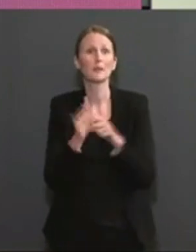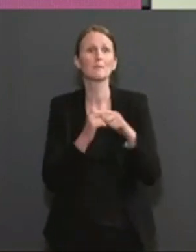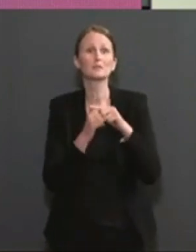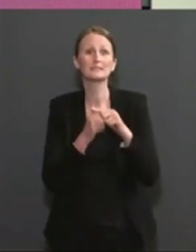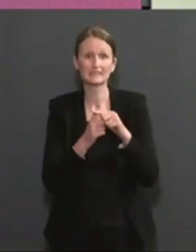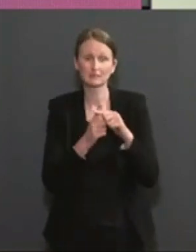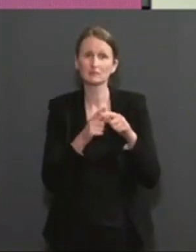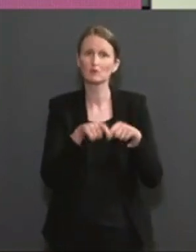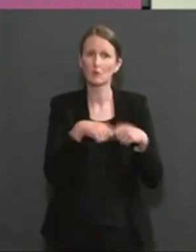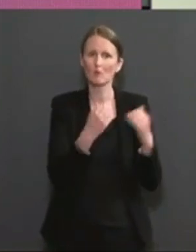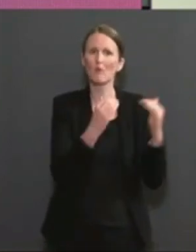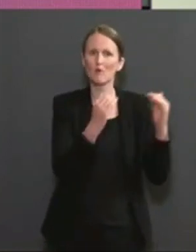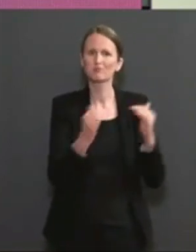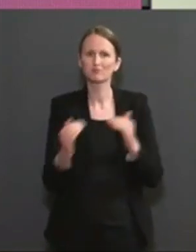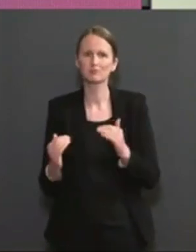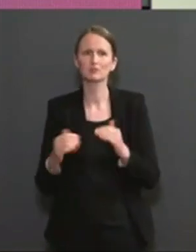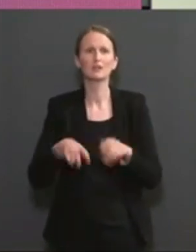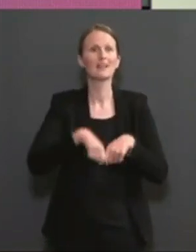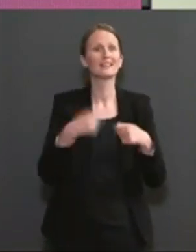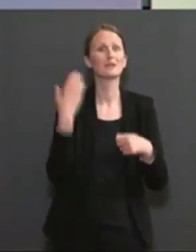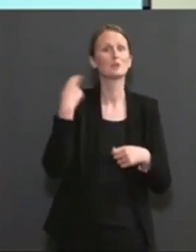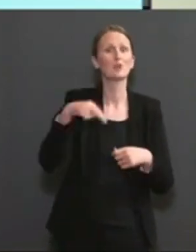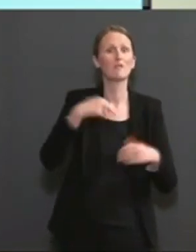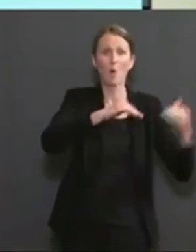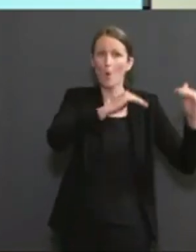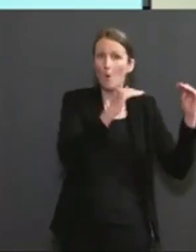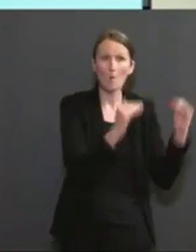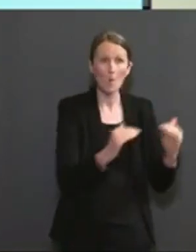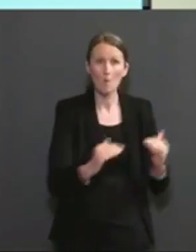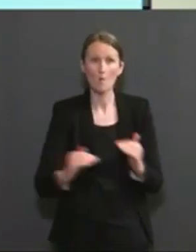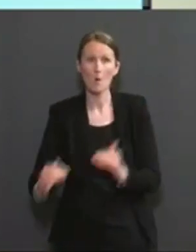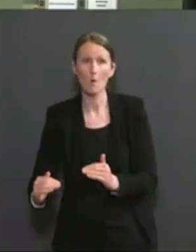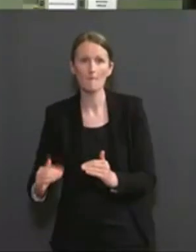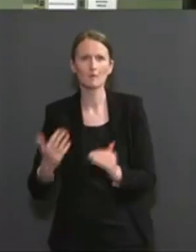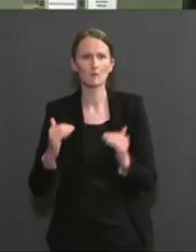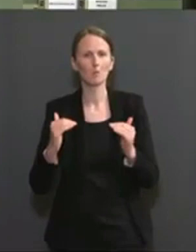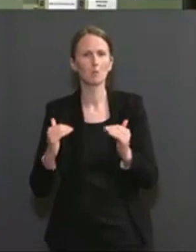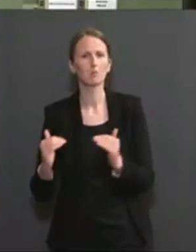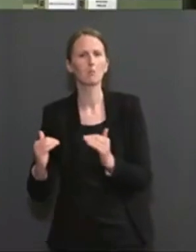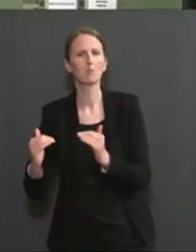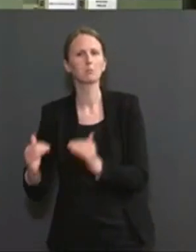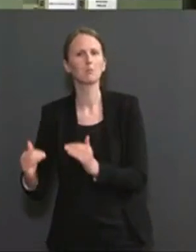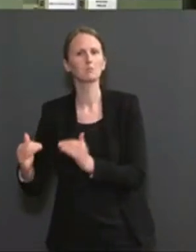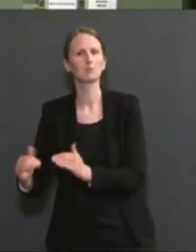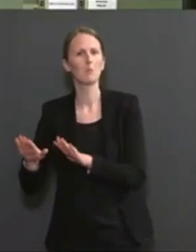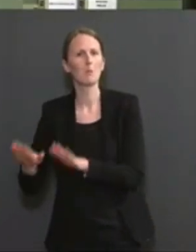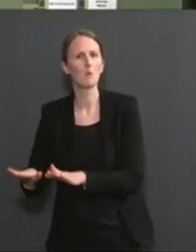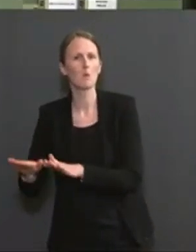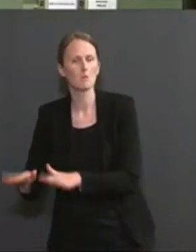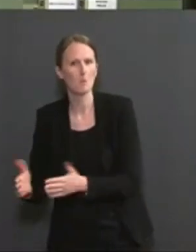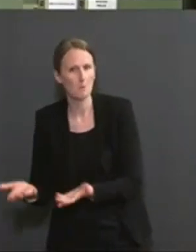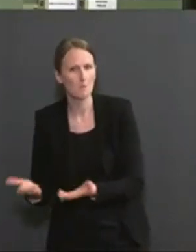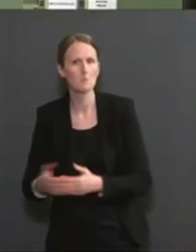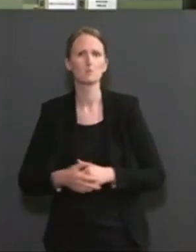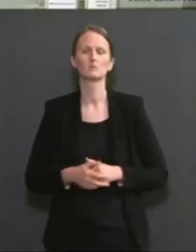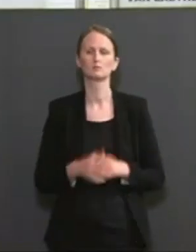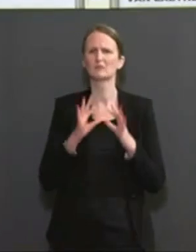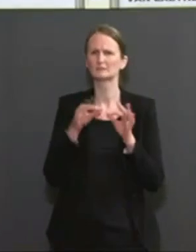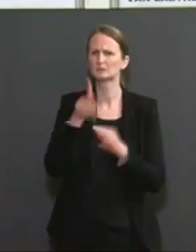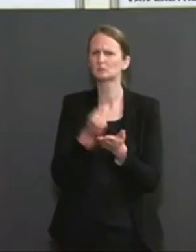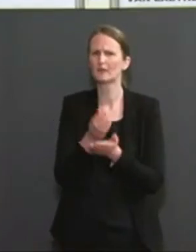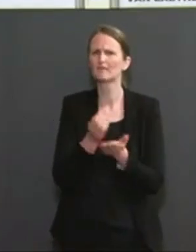allons en discuter d'ailleurs par la suite. Sur les 7 derniers jours, nous avons une moyenne de 3 672 nouveaux